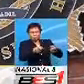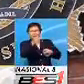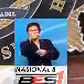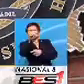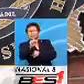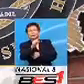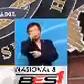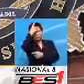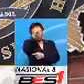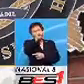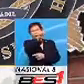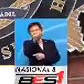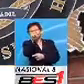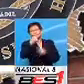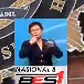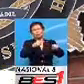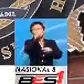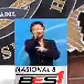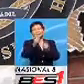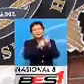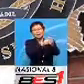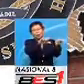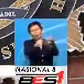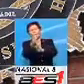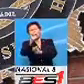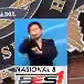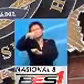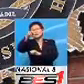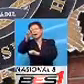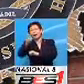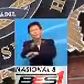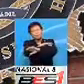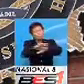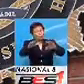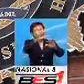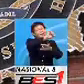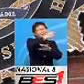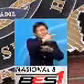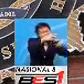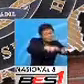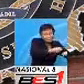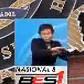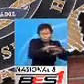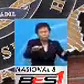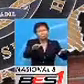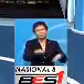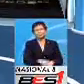Datuk Seri azalina menjawab bahawa kes disiasat oleh sprm dan bukan peguam negara